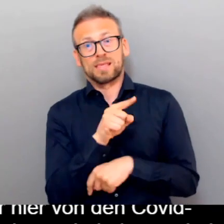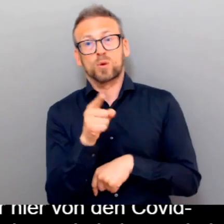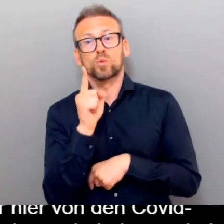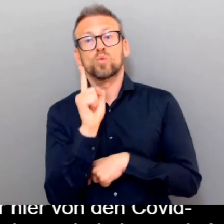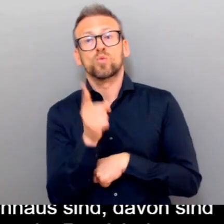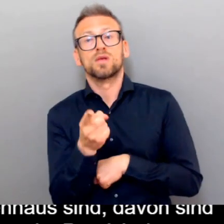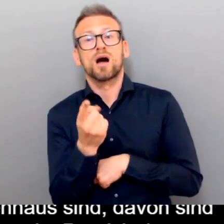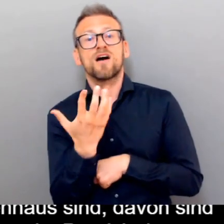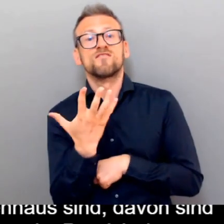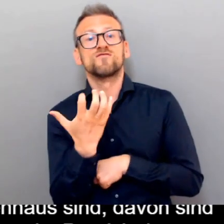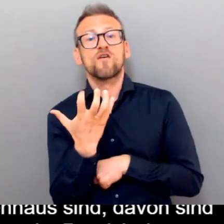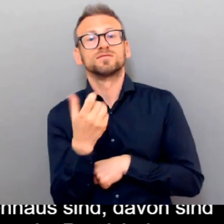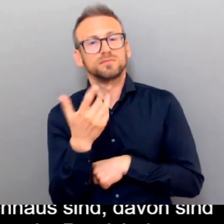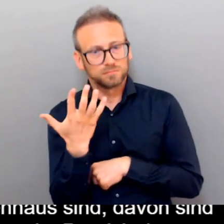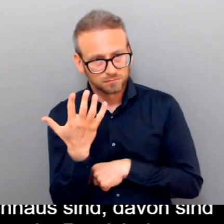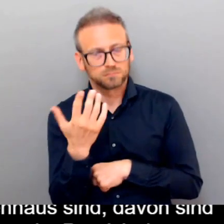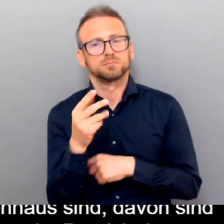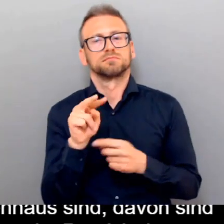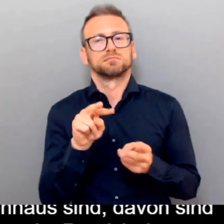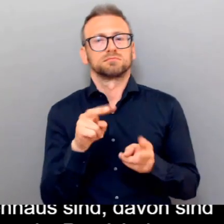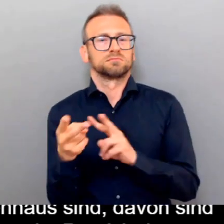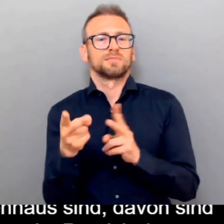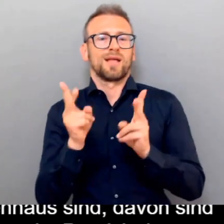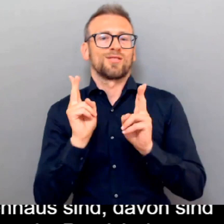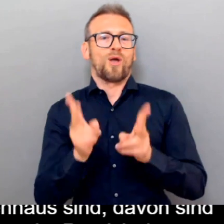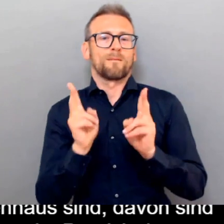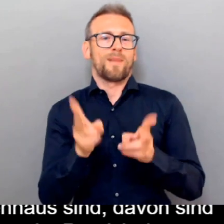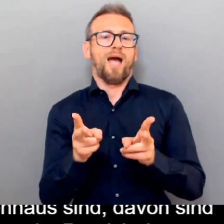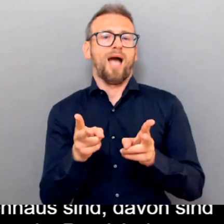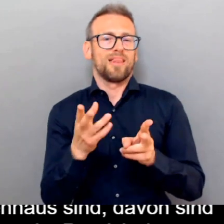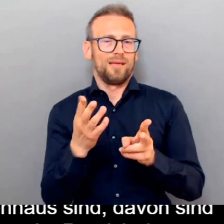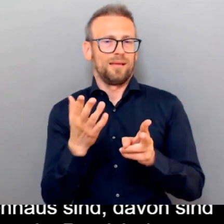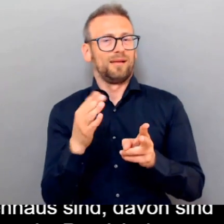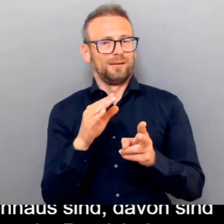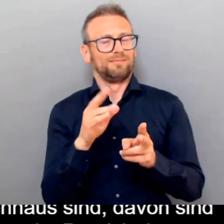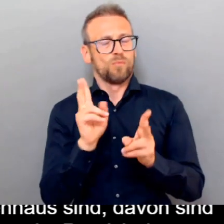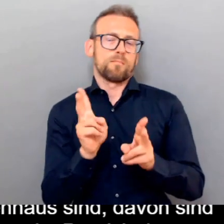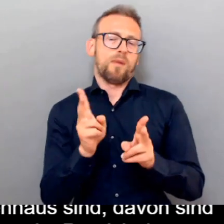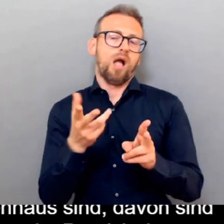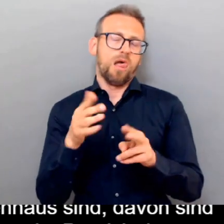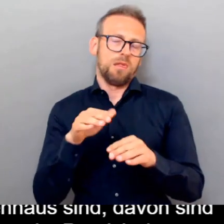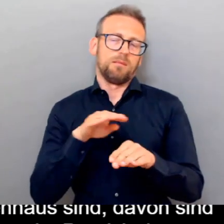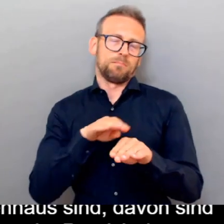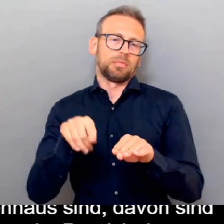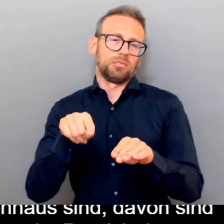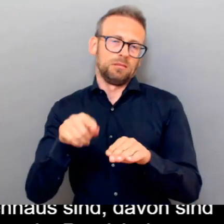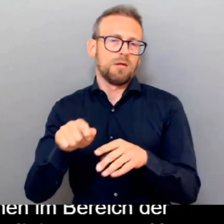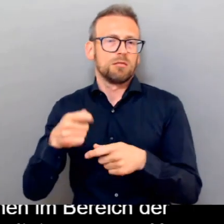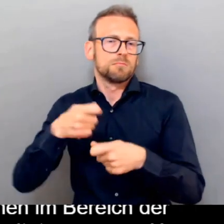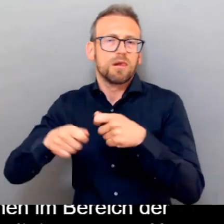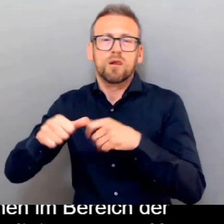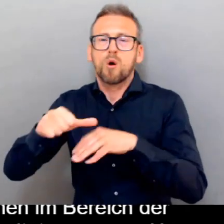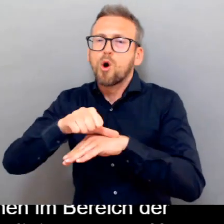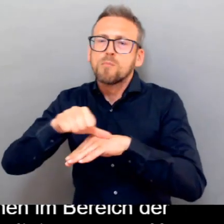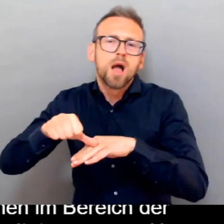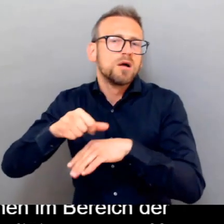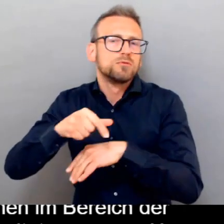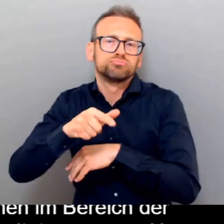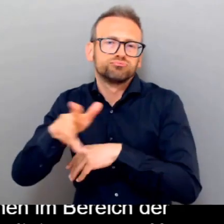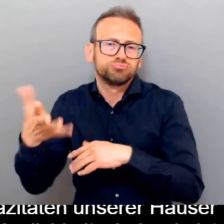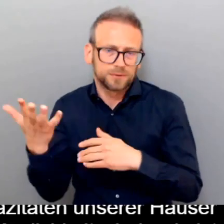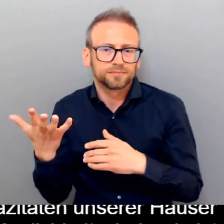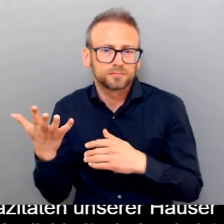die Gesamtkapazitäten unserer Häuser kennen, dass hier eben entsprechend Möglichkeit auch wieder da ist, andere Patienten mit